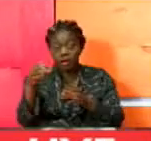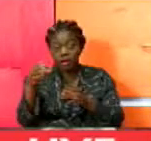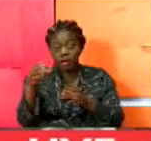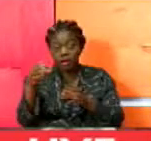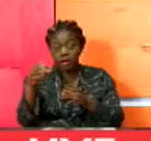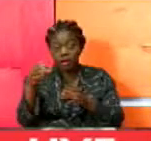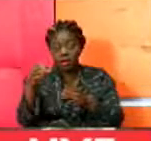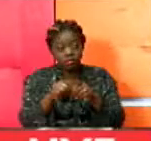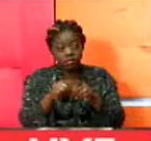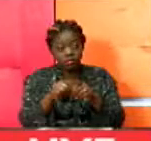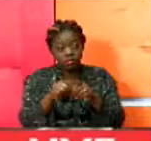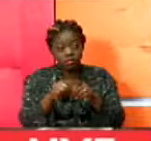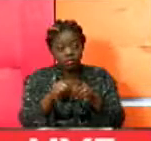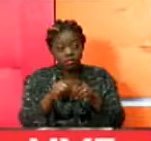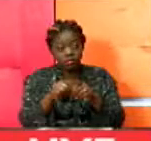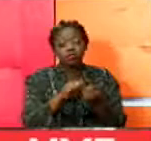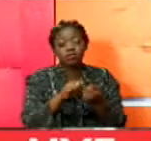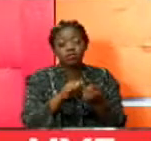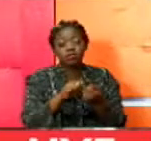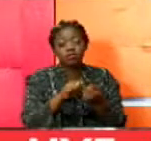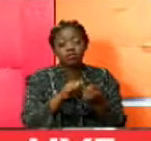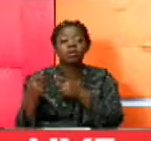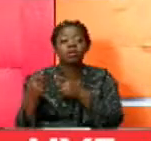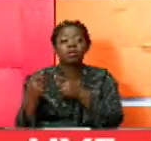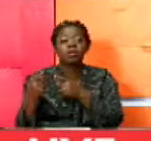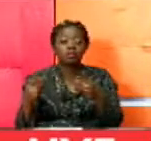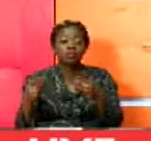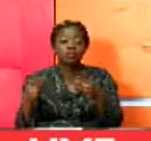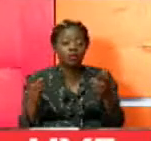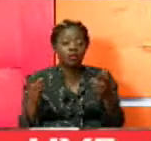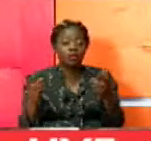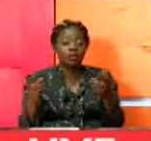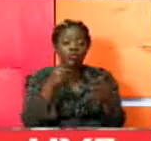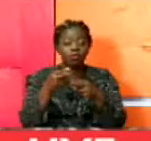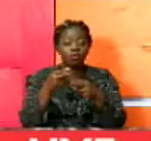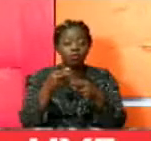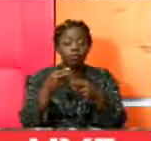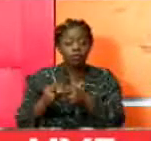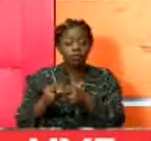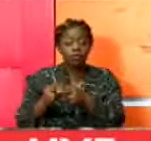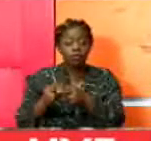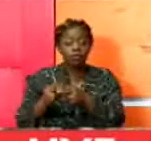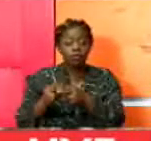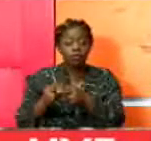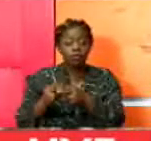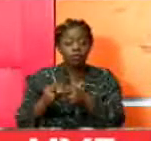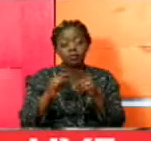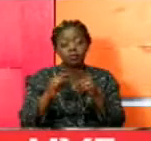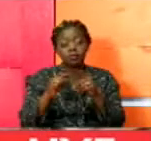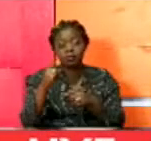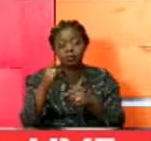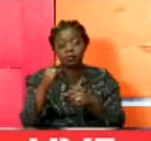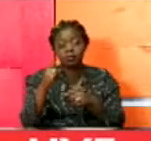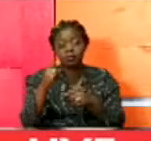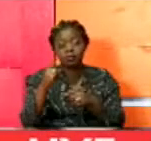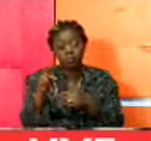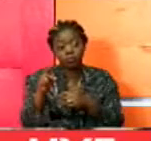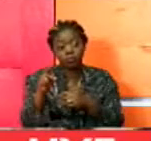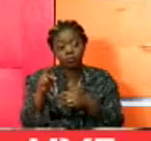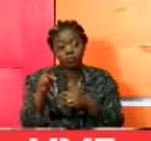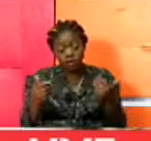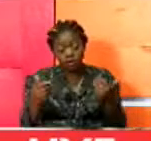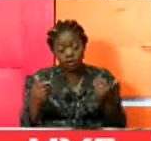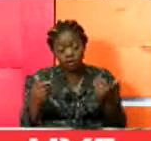guli gutyo ate asanze okusoomoozebwa okw'enjawulo naddala abantu abali amabanja mu bizinensi kyokka ne balemu okugasasula obulungi